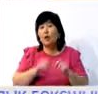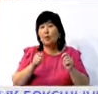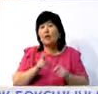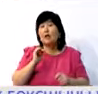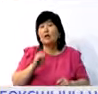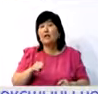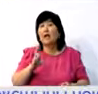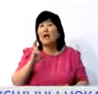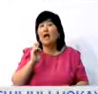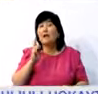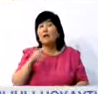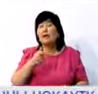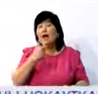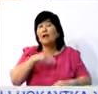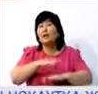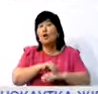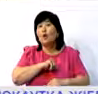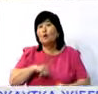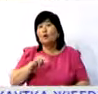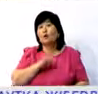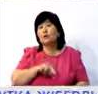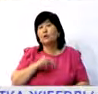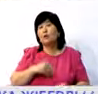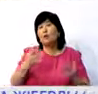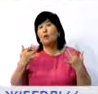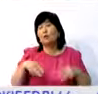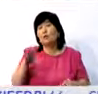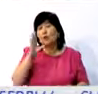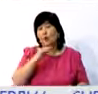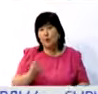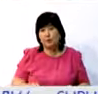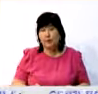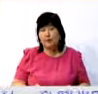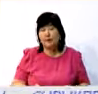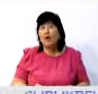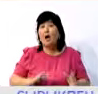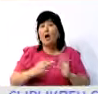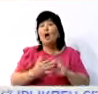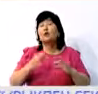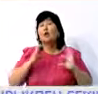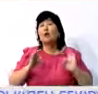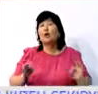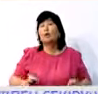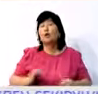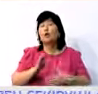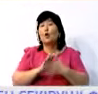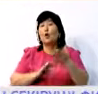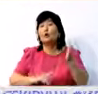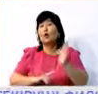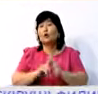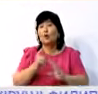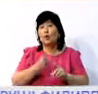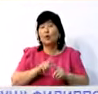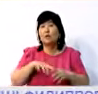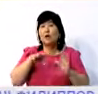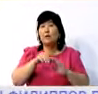әкімі әдеп кеңесіне дейін өз қызметін босатып үлгеріпті. Жаңақорған аудандық прокуратурасының ұсынысы түскен болатын. Ұсыныстың